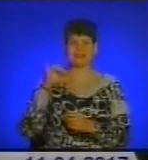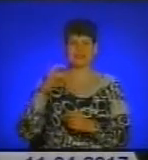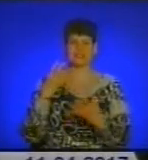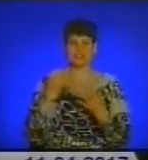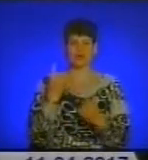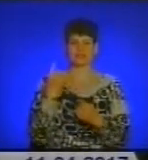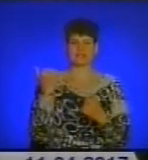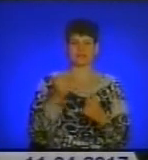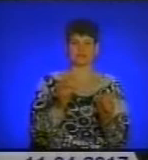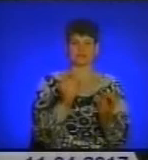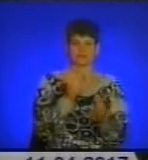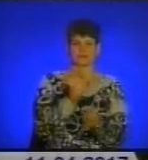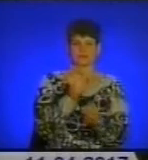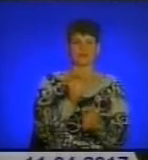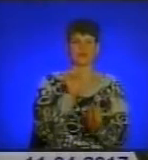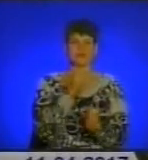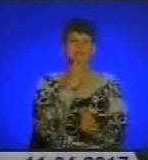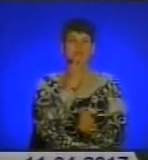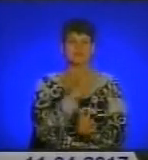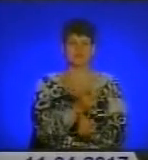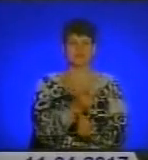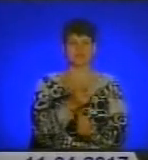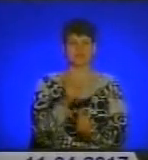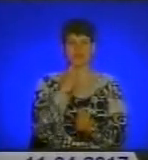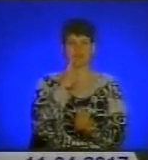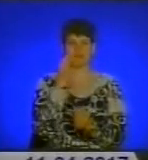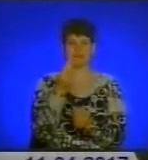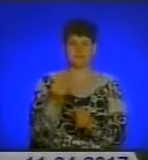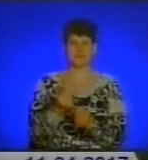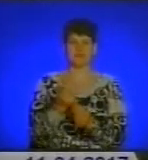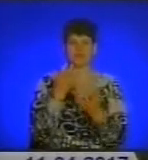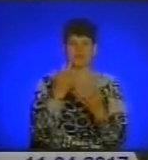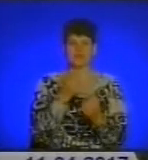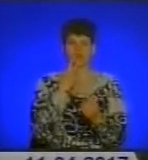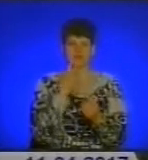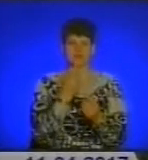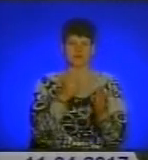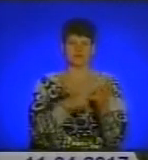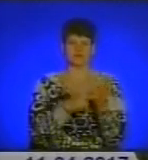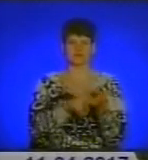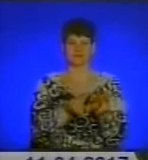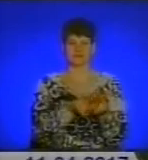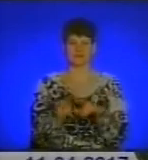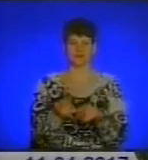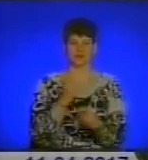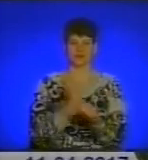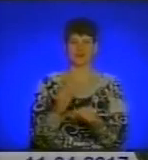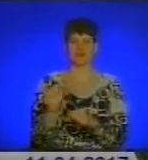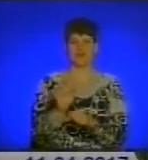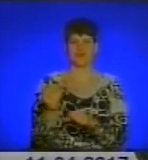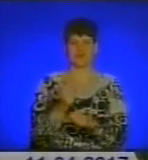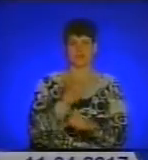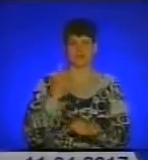Великодня усі охочі зможуть помилуватися дивописанкою та оглянути ще 7 схожих робіт теребовлянських майстрів.